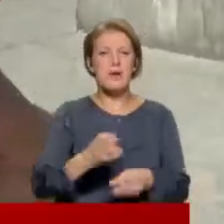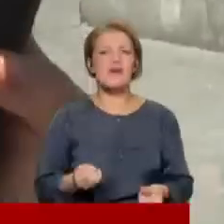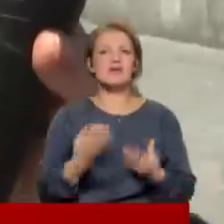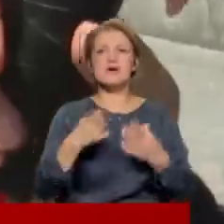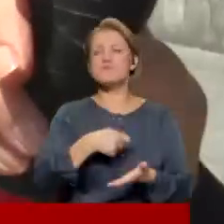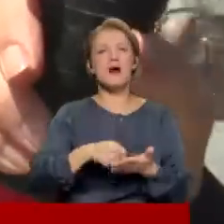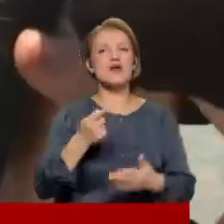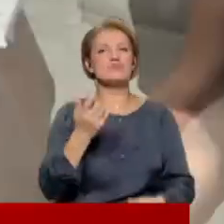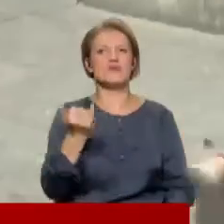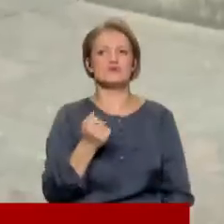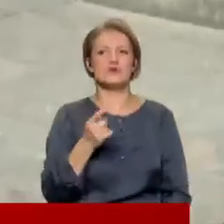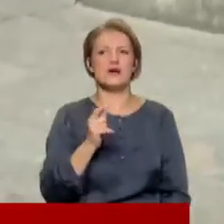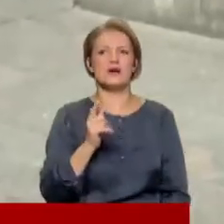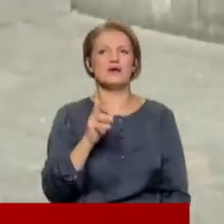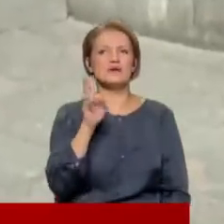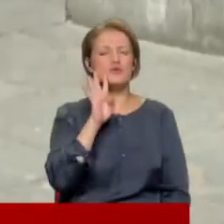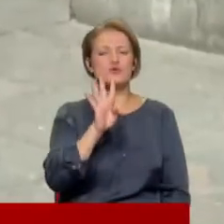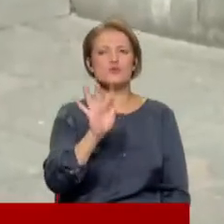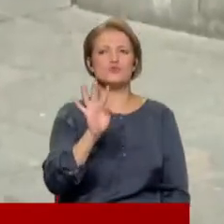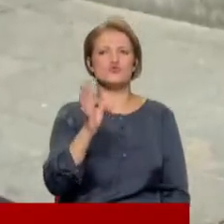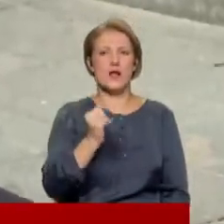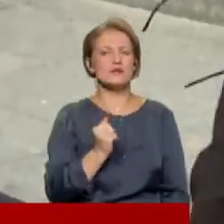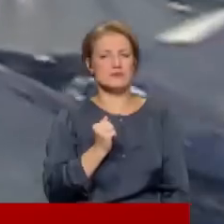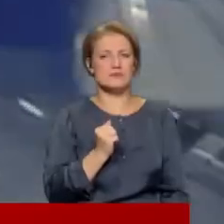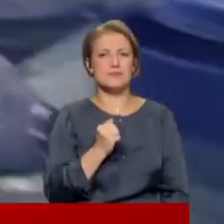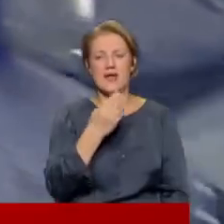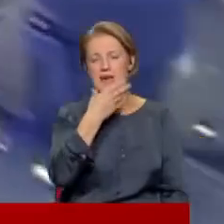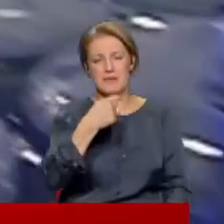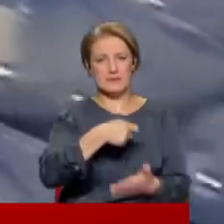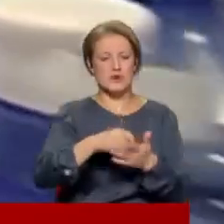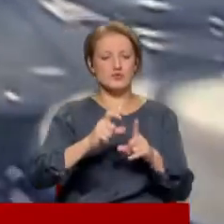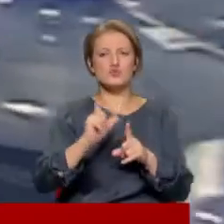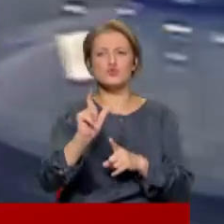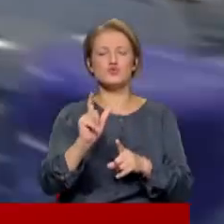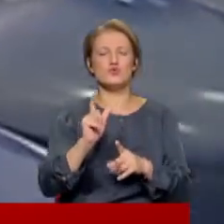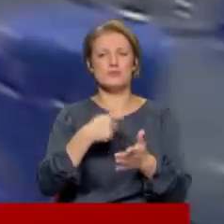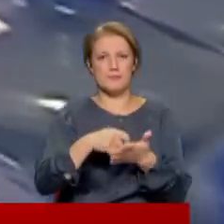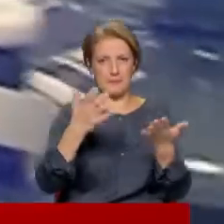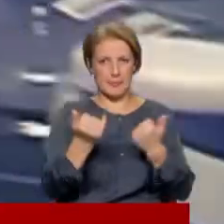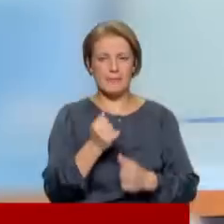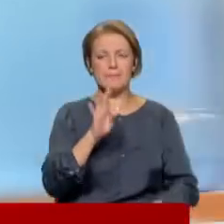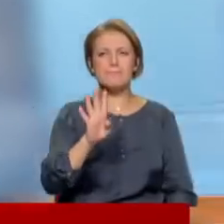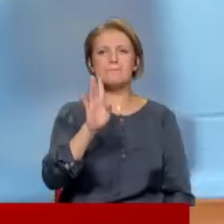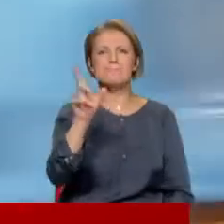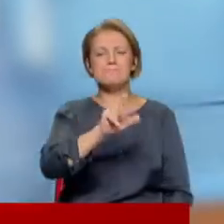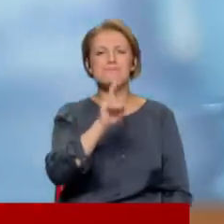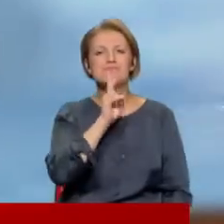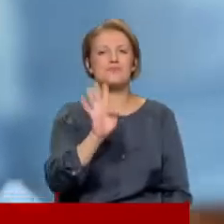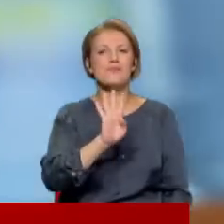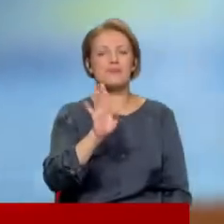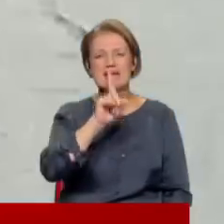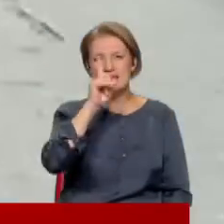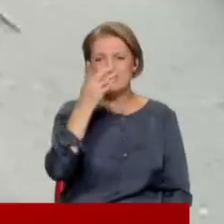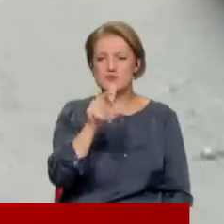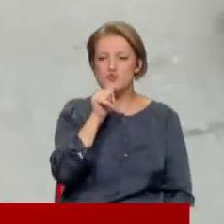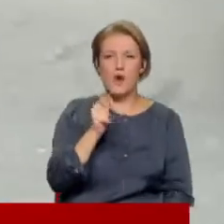kadar emekli maaşı alıyorsunuz? En son 4,5 aldım. 4500 lira emekli dul maaşı alan tüketicinin ayda 240 lirası